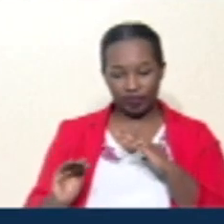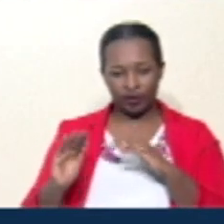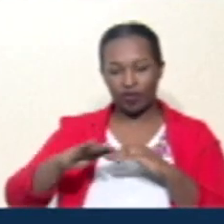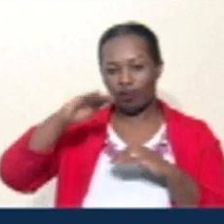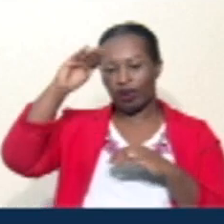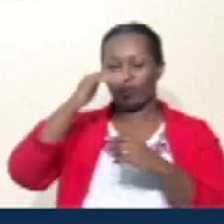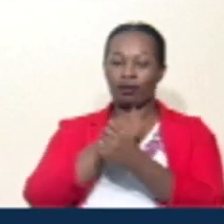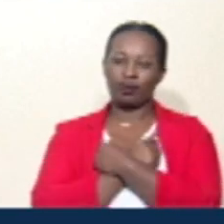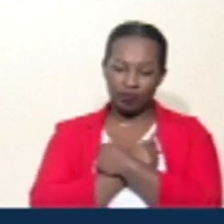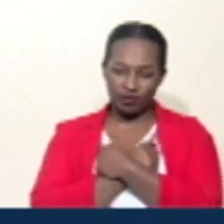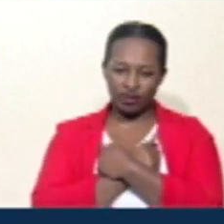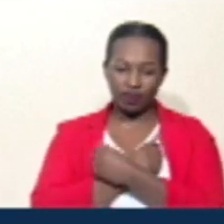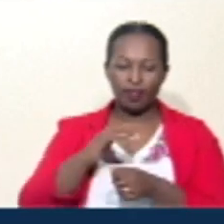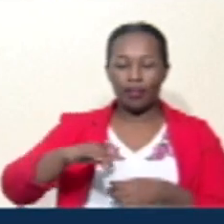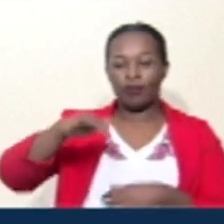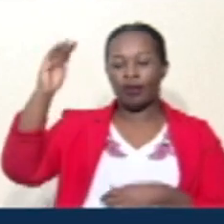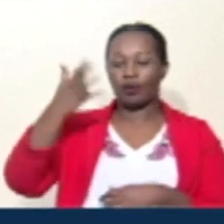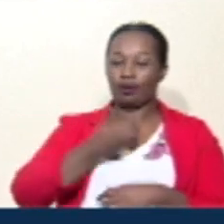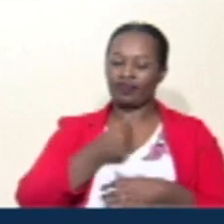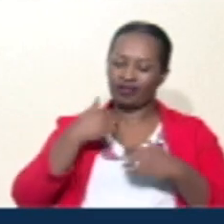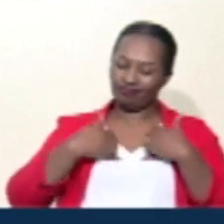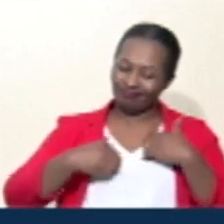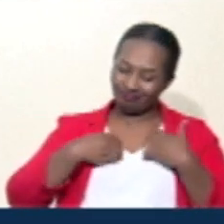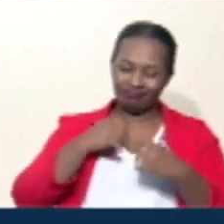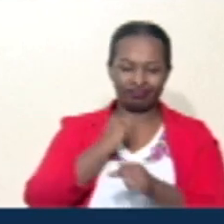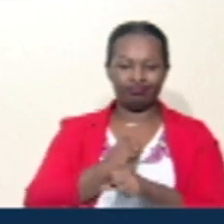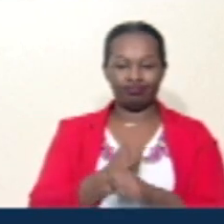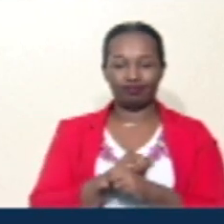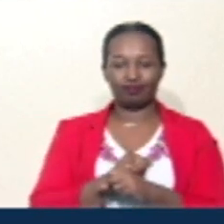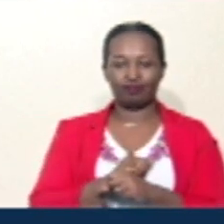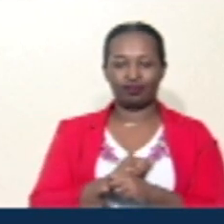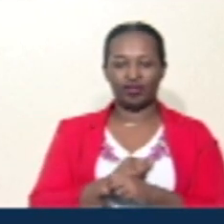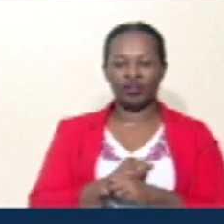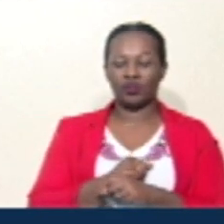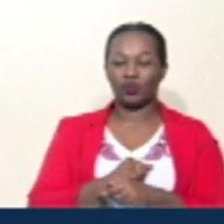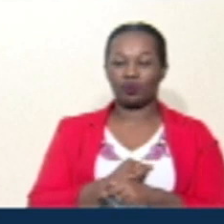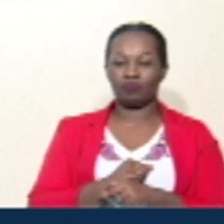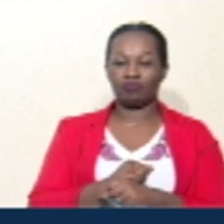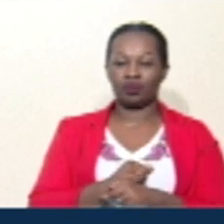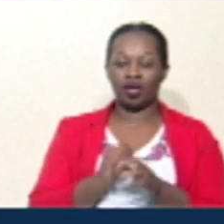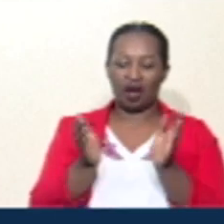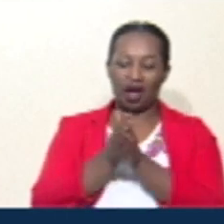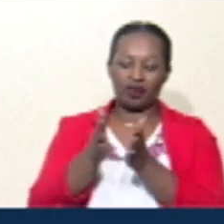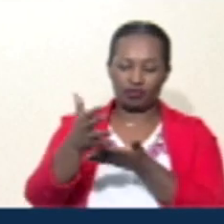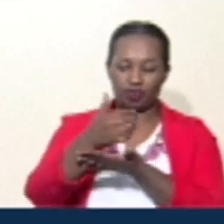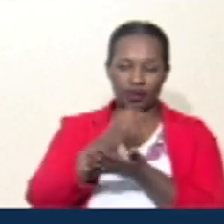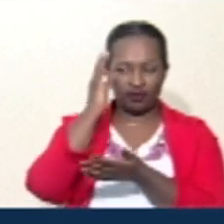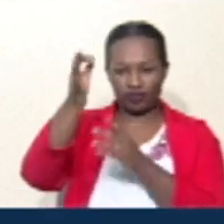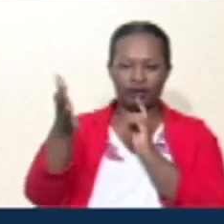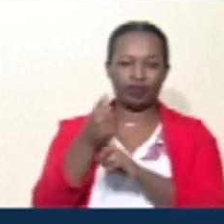babikunze, bakura bafite wa mwete wo kubikora batiganda, bigatuma n'umusaruro